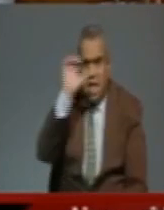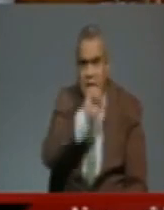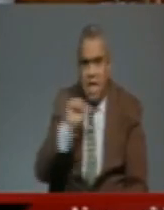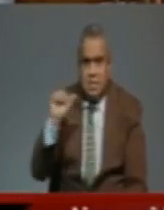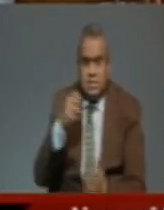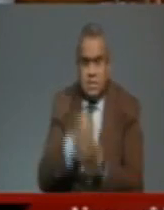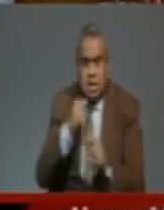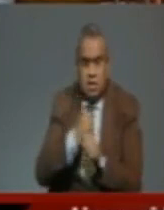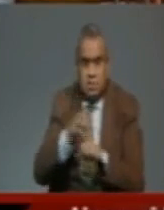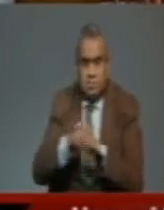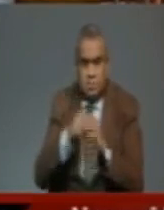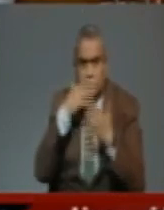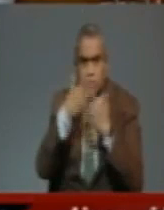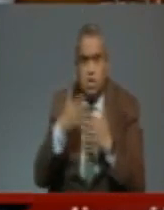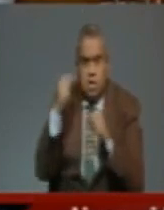في هذه